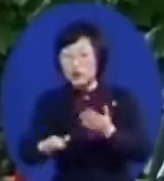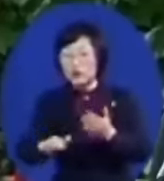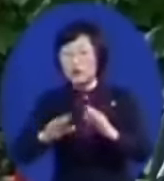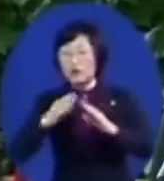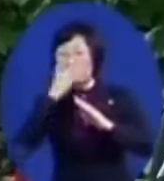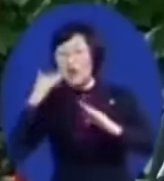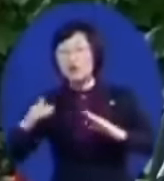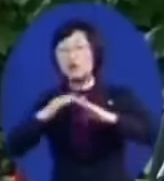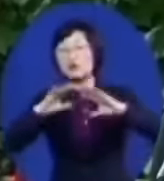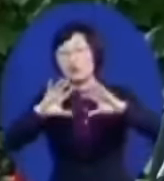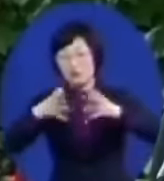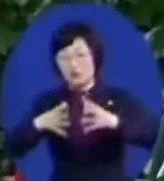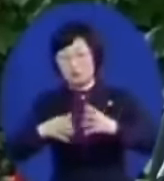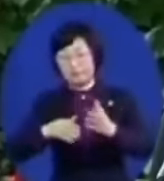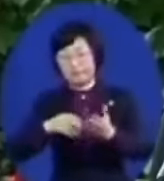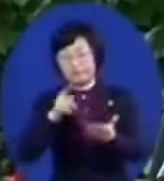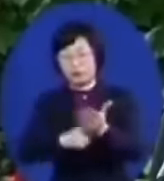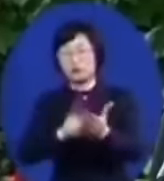되었습니다.